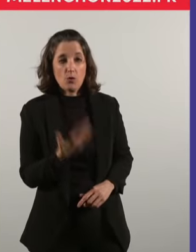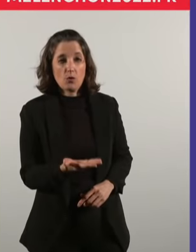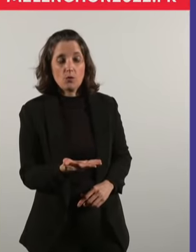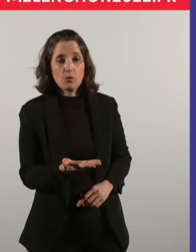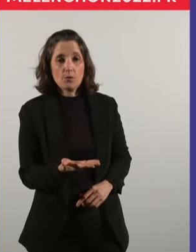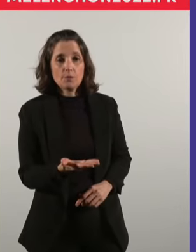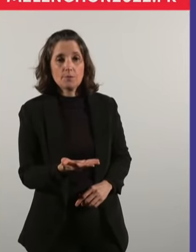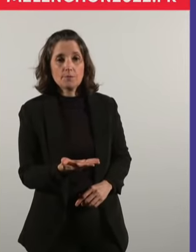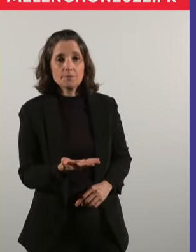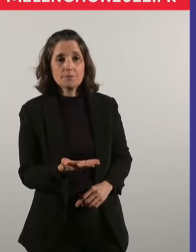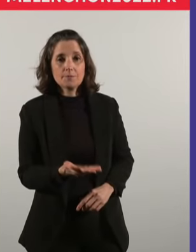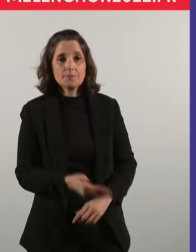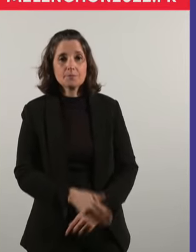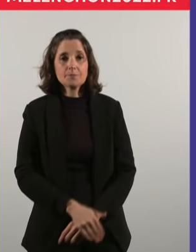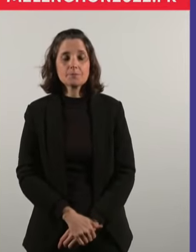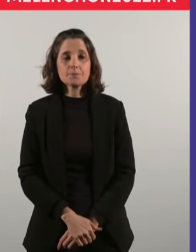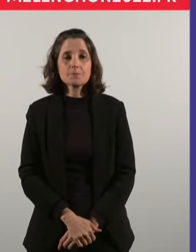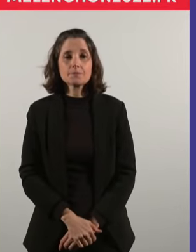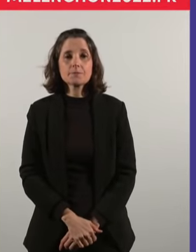avec ça,